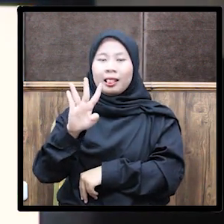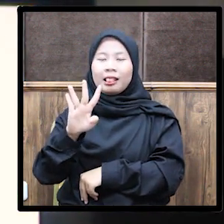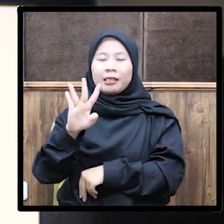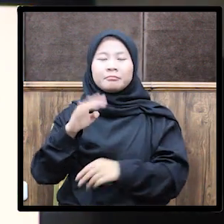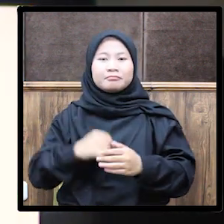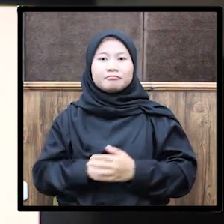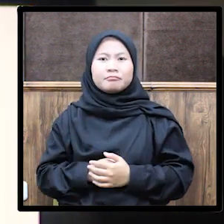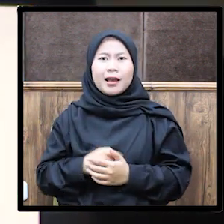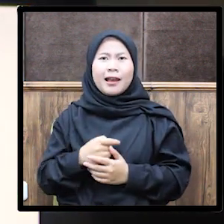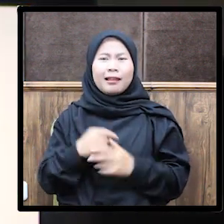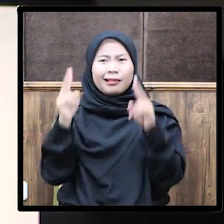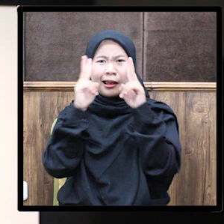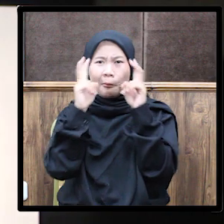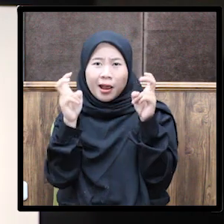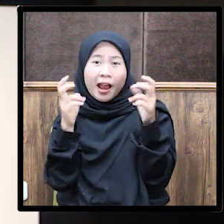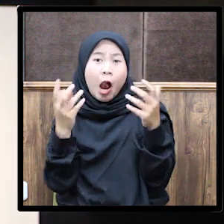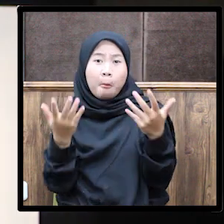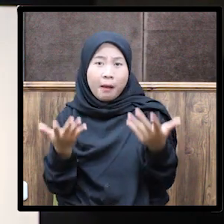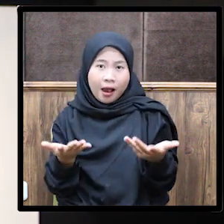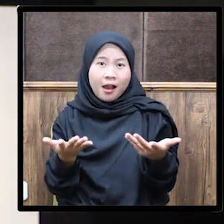Ani. Kaitannya dengan